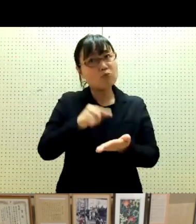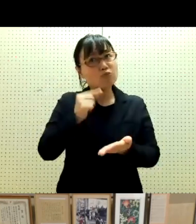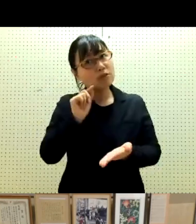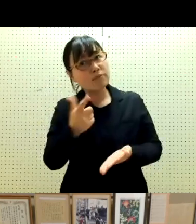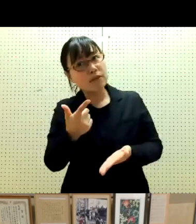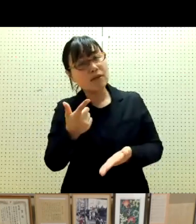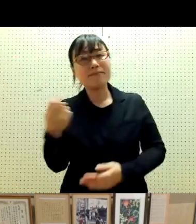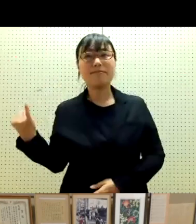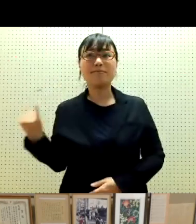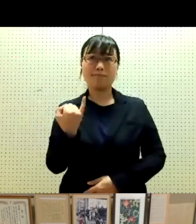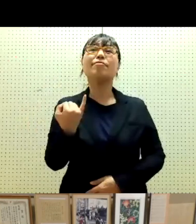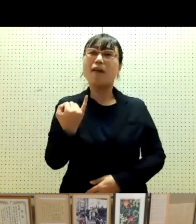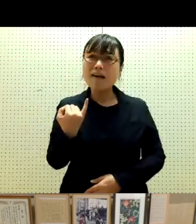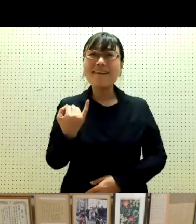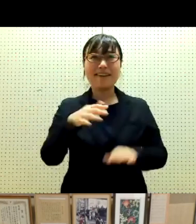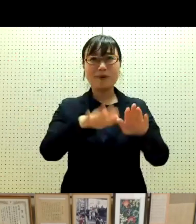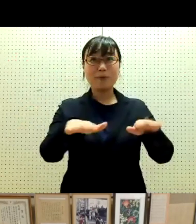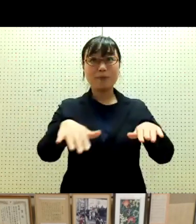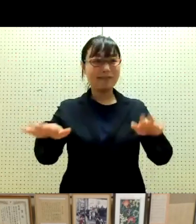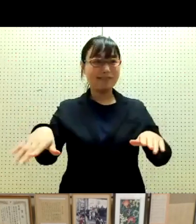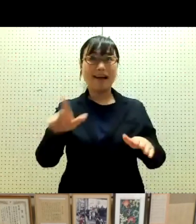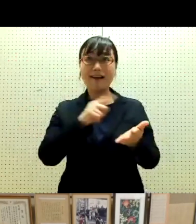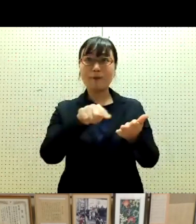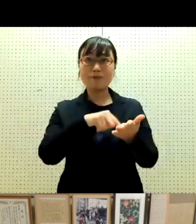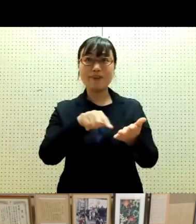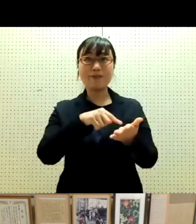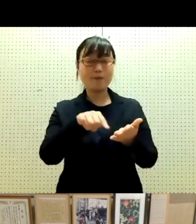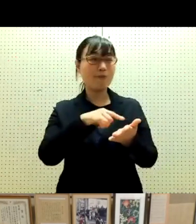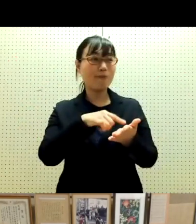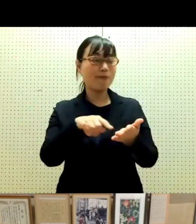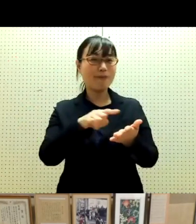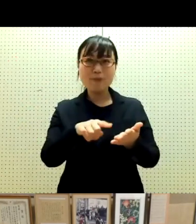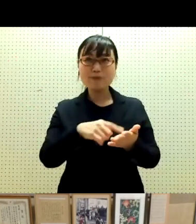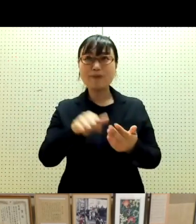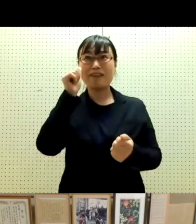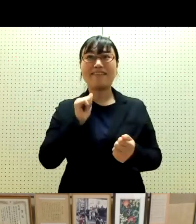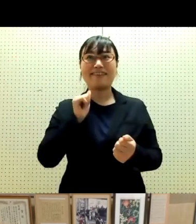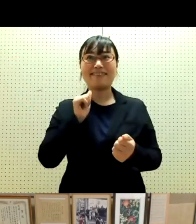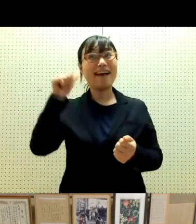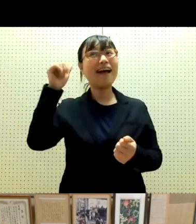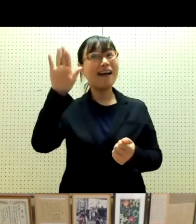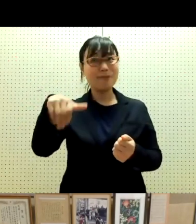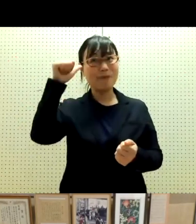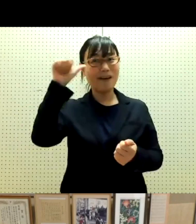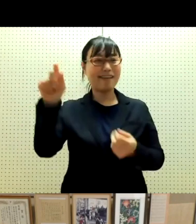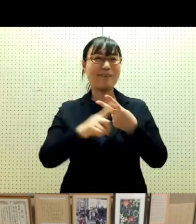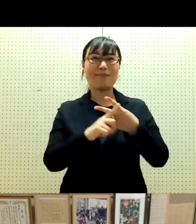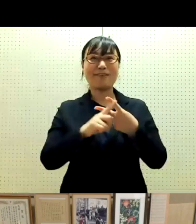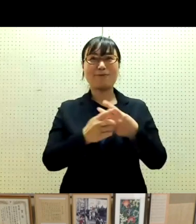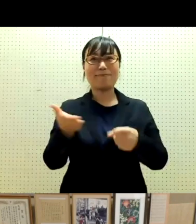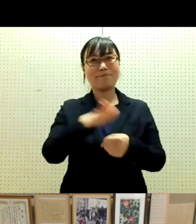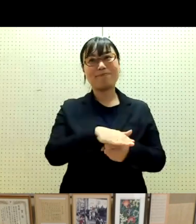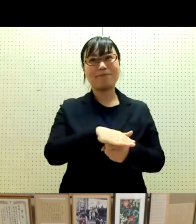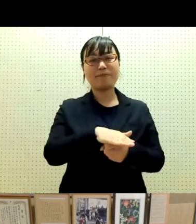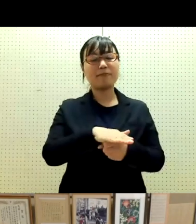子どもたちがだいぶタブレットの操作に慣れてきたのでアンケート機能を使うようになりました。毎月の掃除の振り